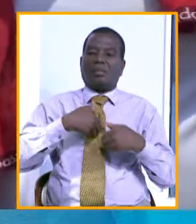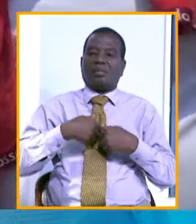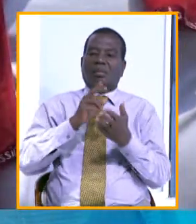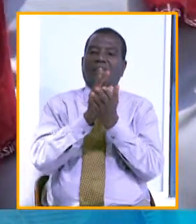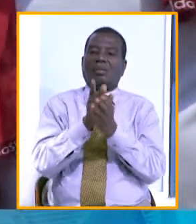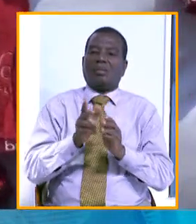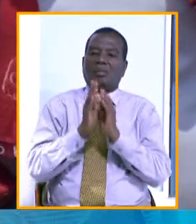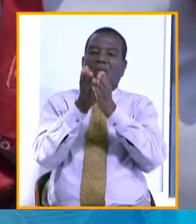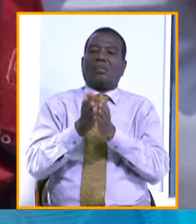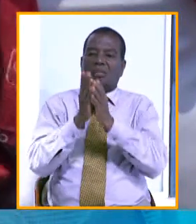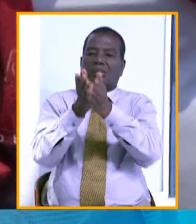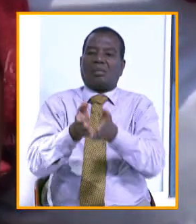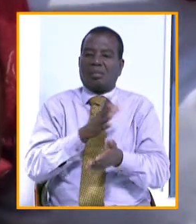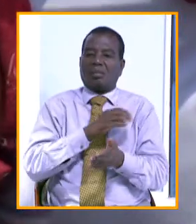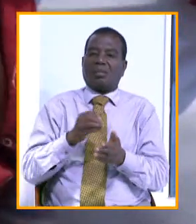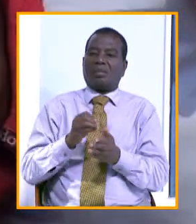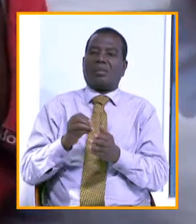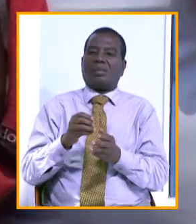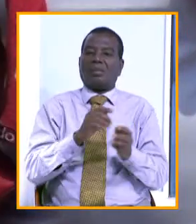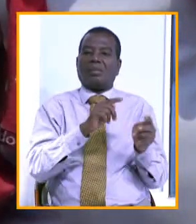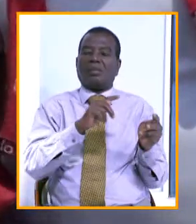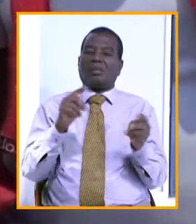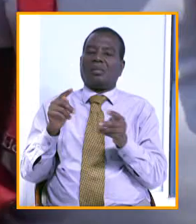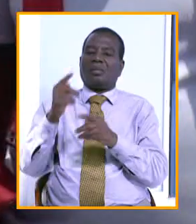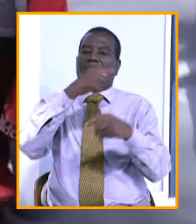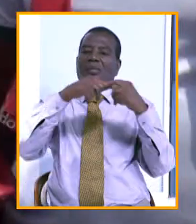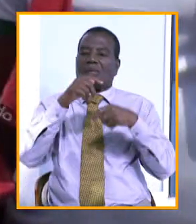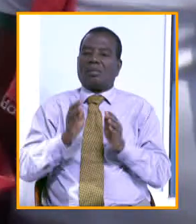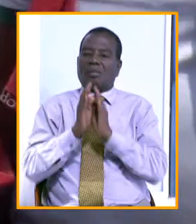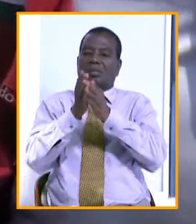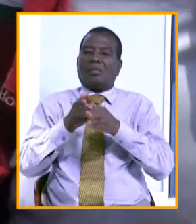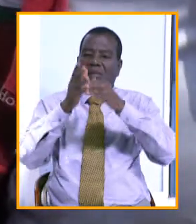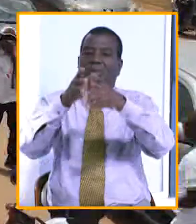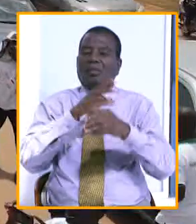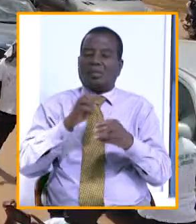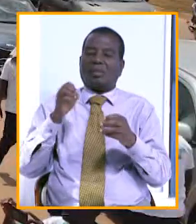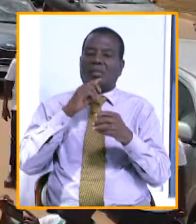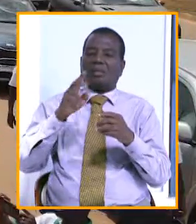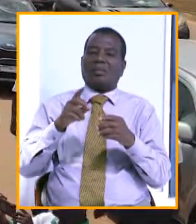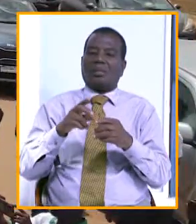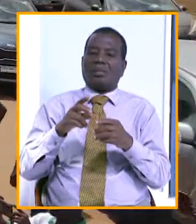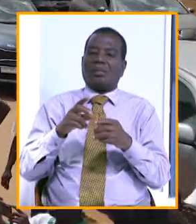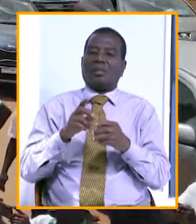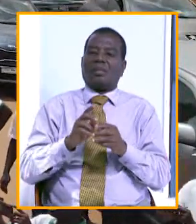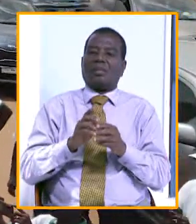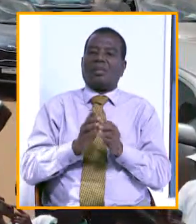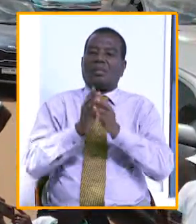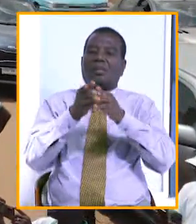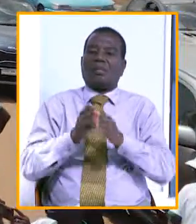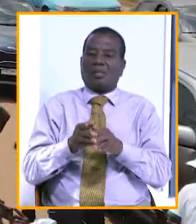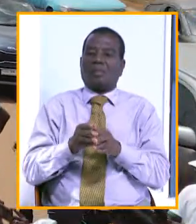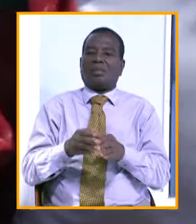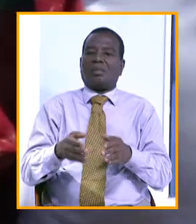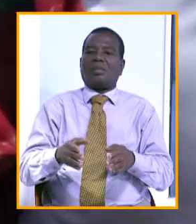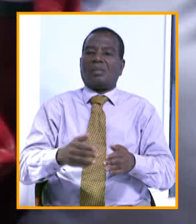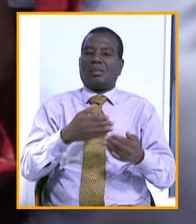port et le transport maritime étant le transport favori des trafiquants de